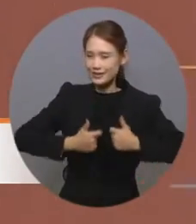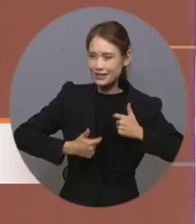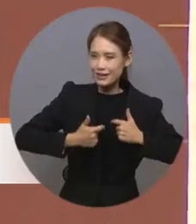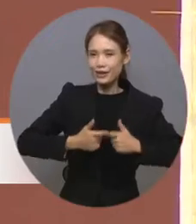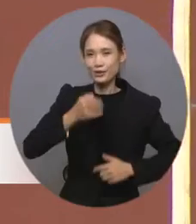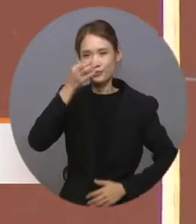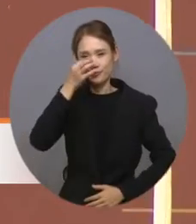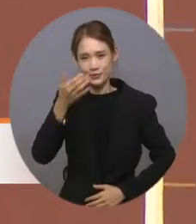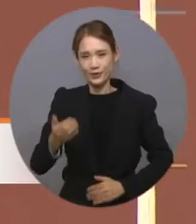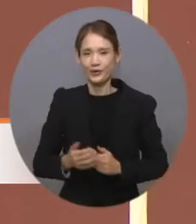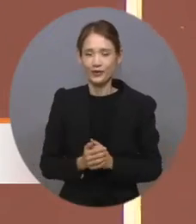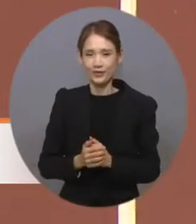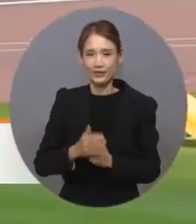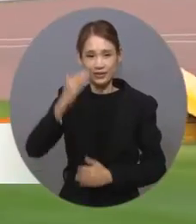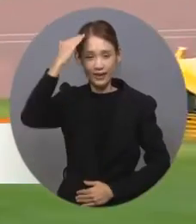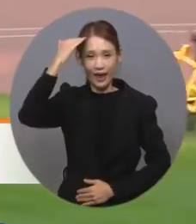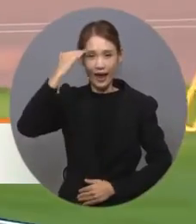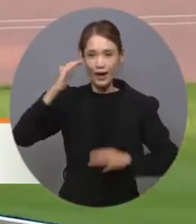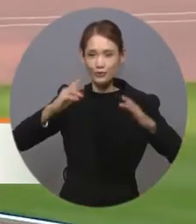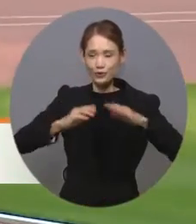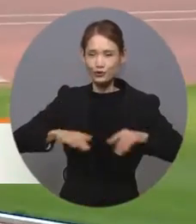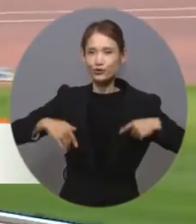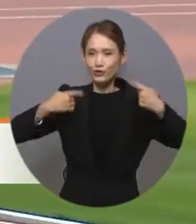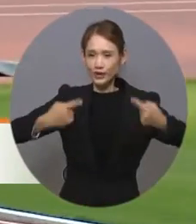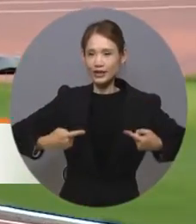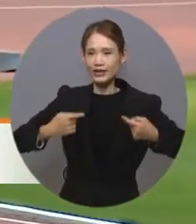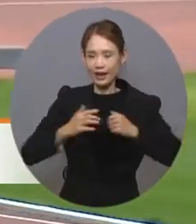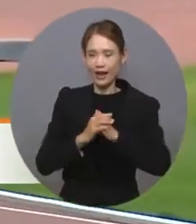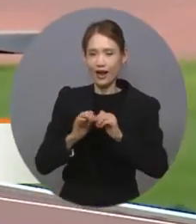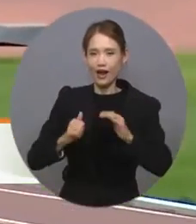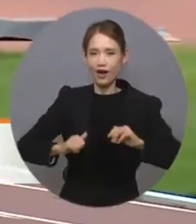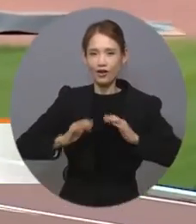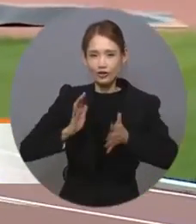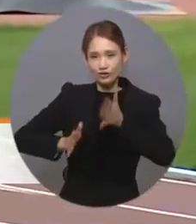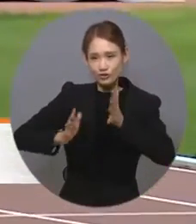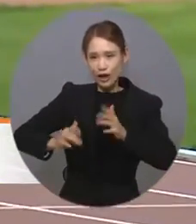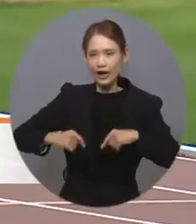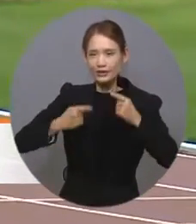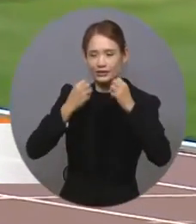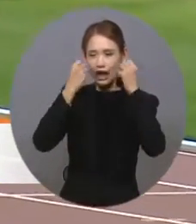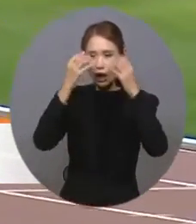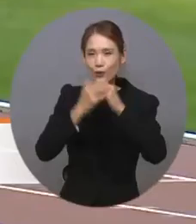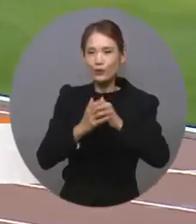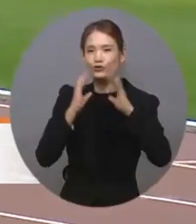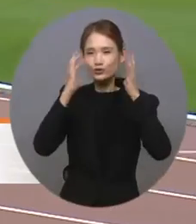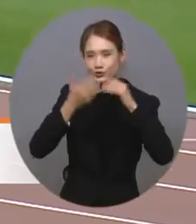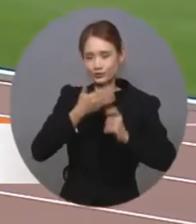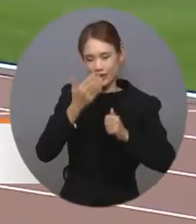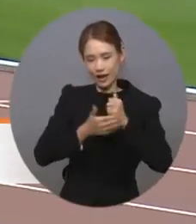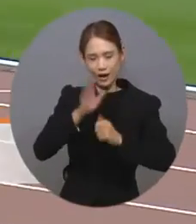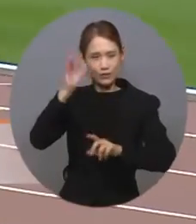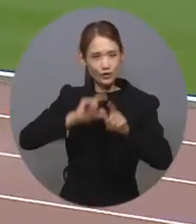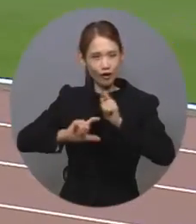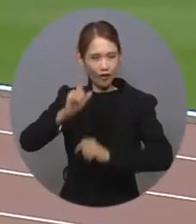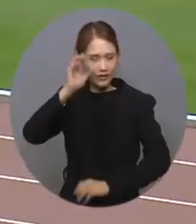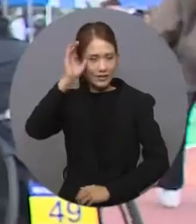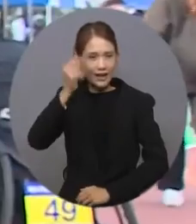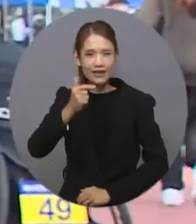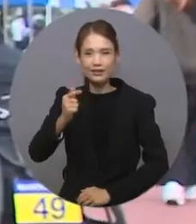내비쳤습니다. 대한민국 휠체어 육상에 새로운 얼굴들이 나온 만큼 앞으로가 더 기대된다는